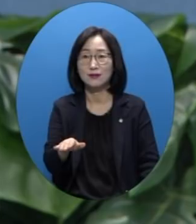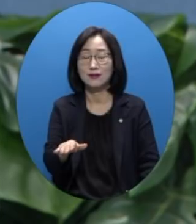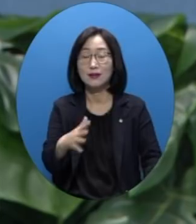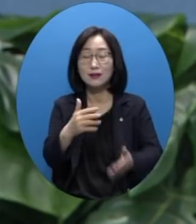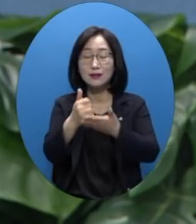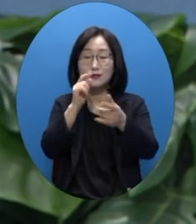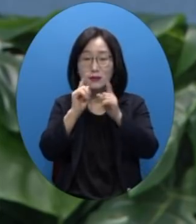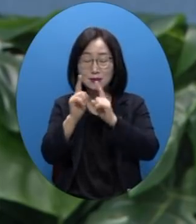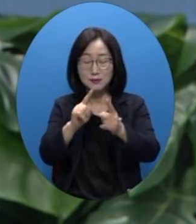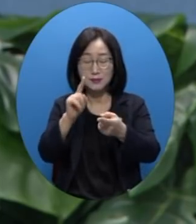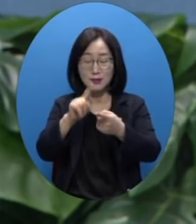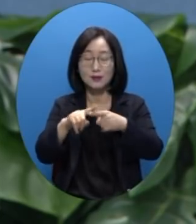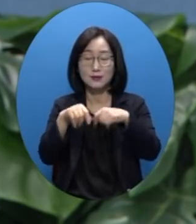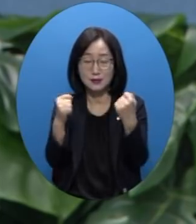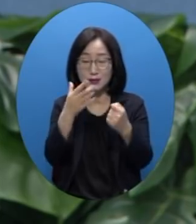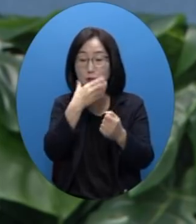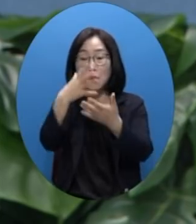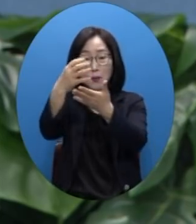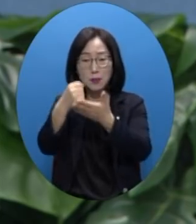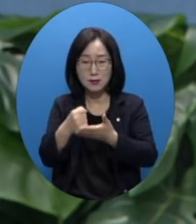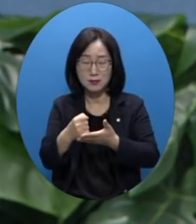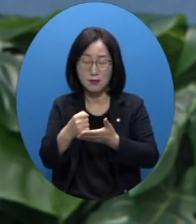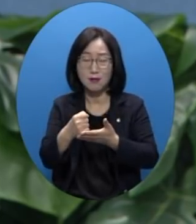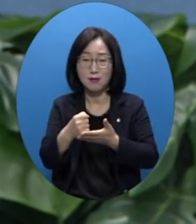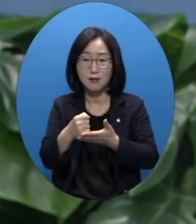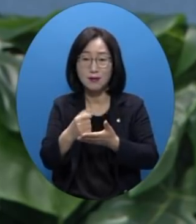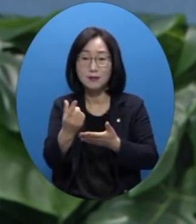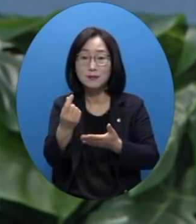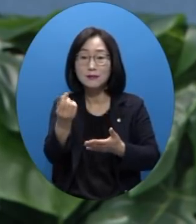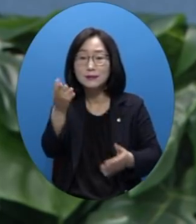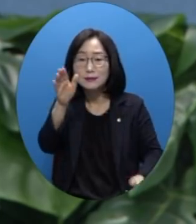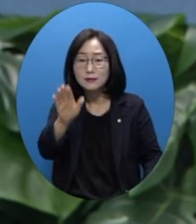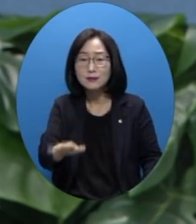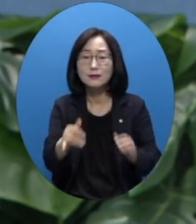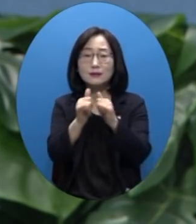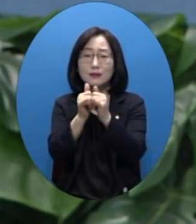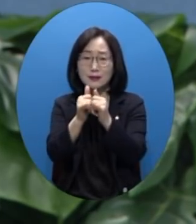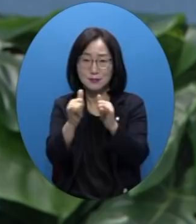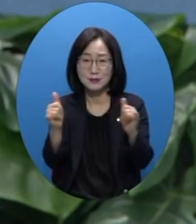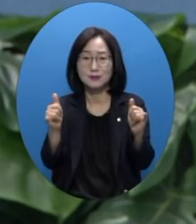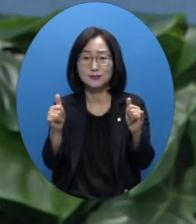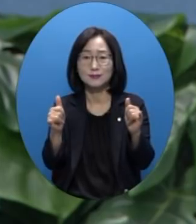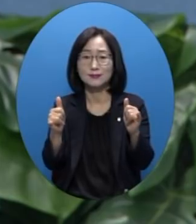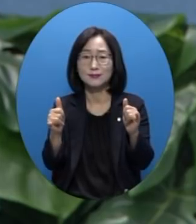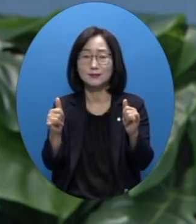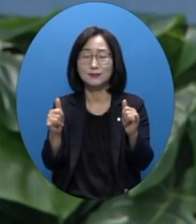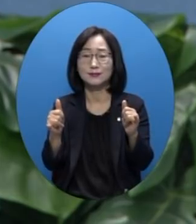주의 말씀대로 살면 복받은 인생을 살게 되는데 인간이